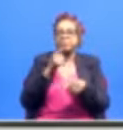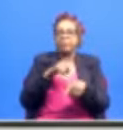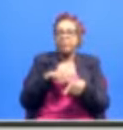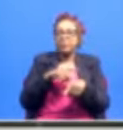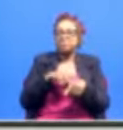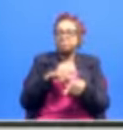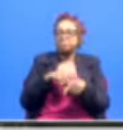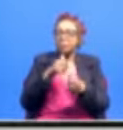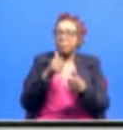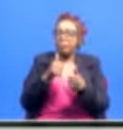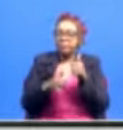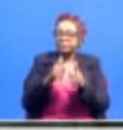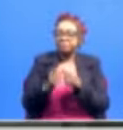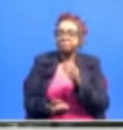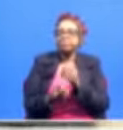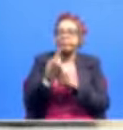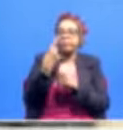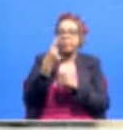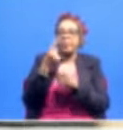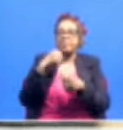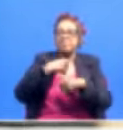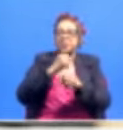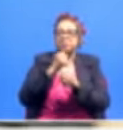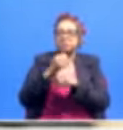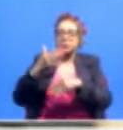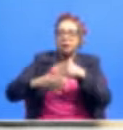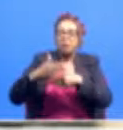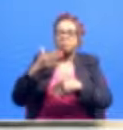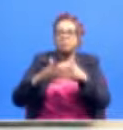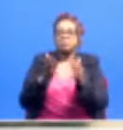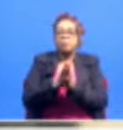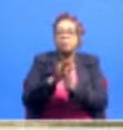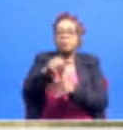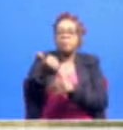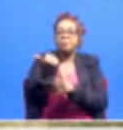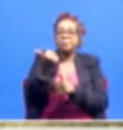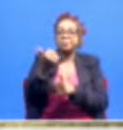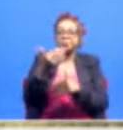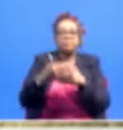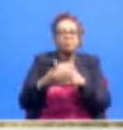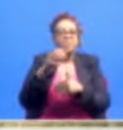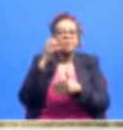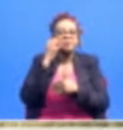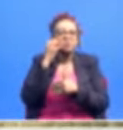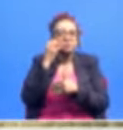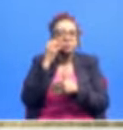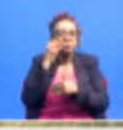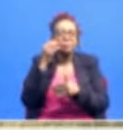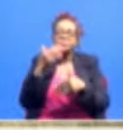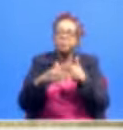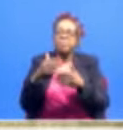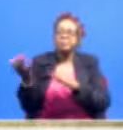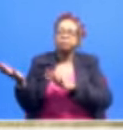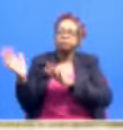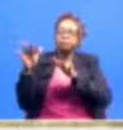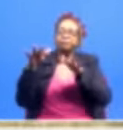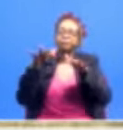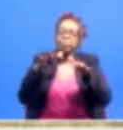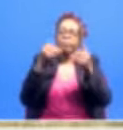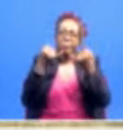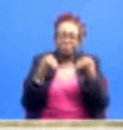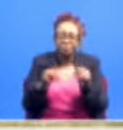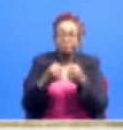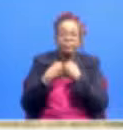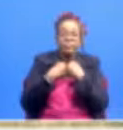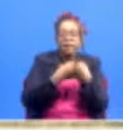umeiacha familia pamoja na majirani katika kijiji cha Mazimbani na huzuni. Majirani walikuja kwa wengi, wakajaribu, waling'ang'ana